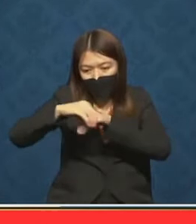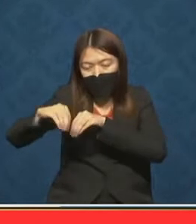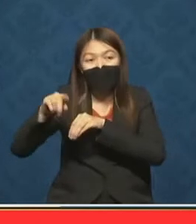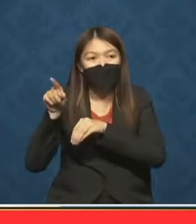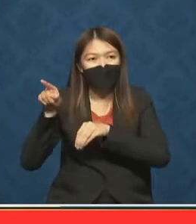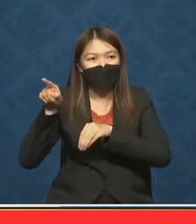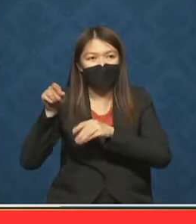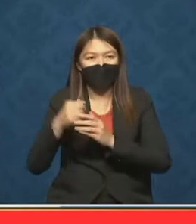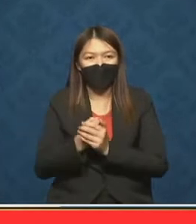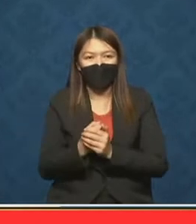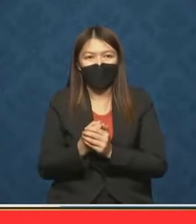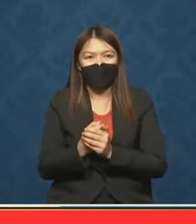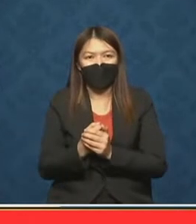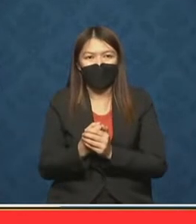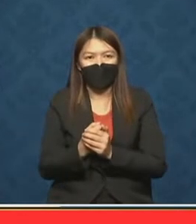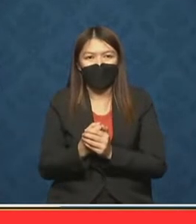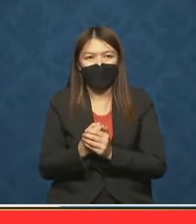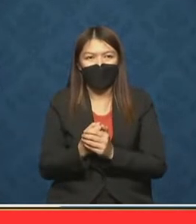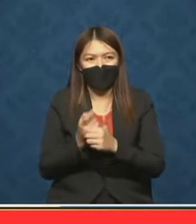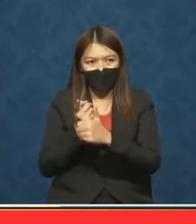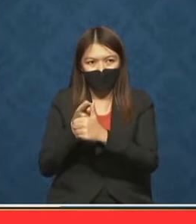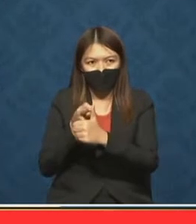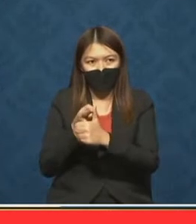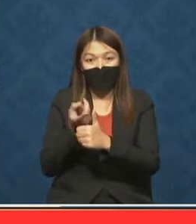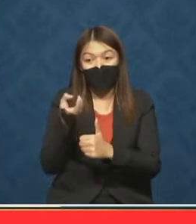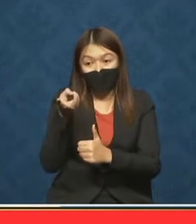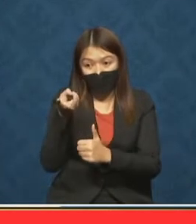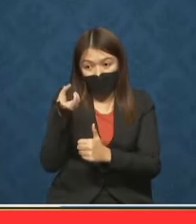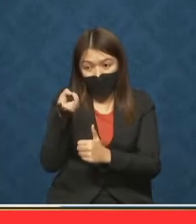ค่ะ